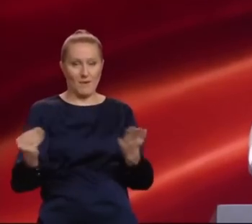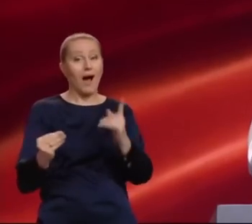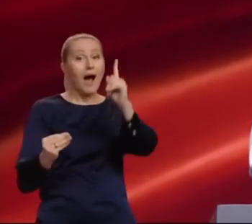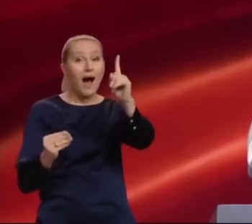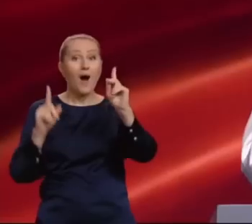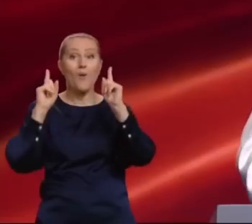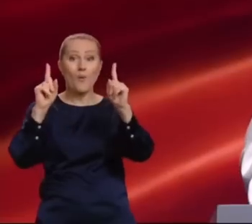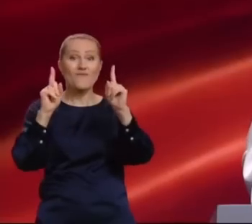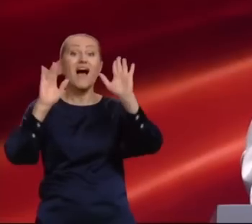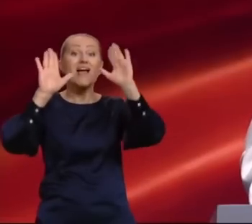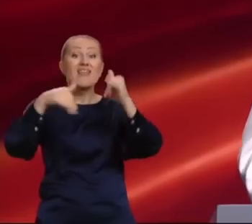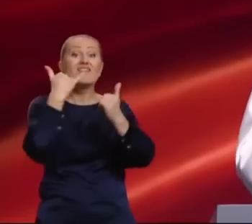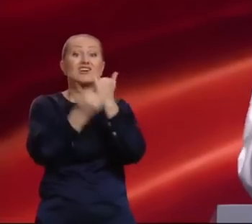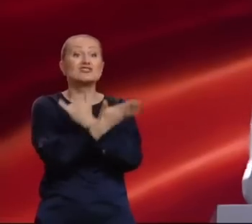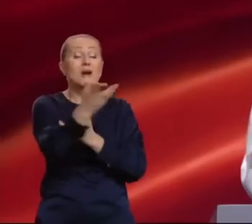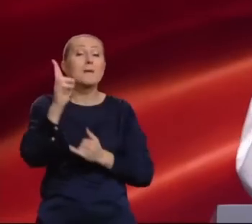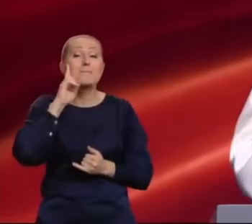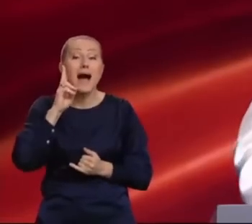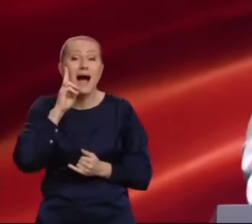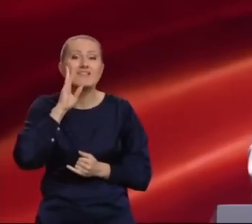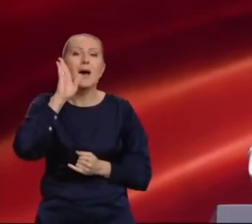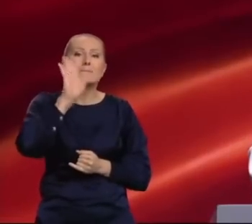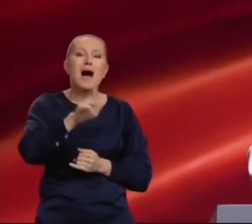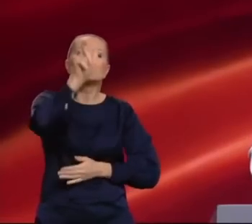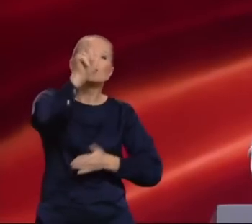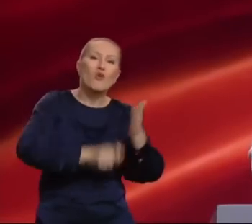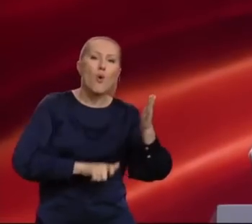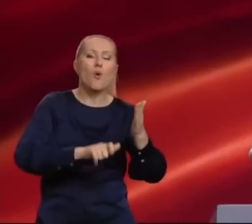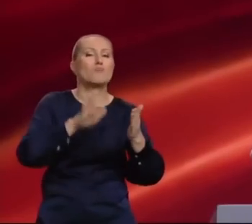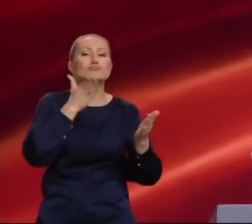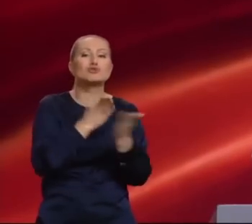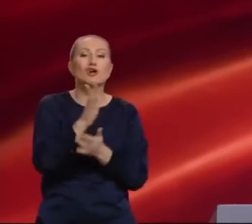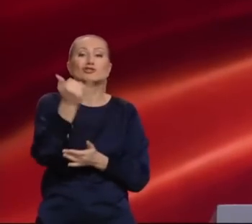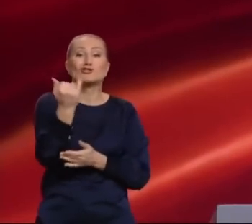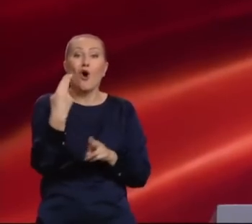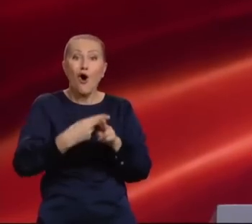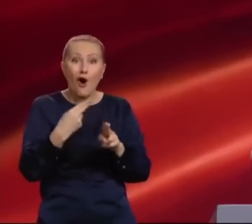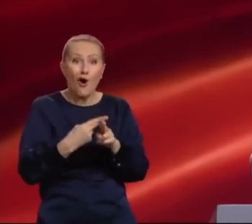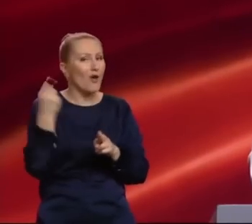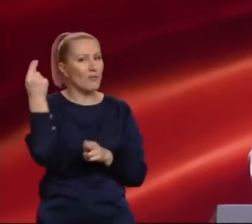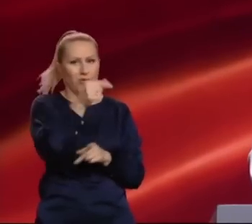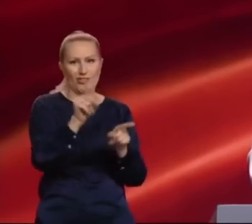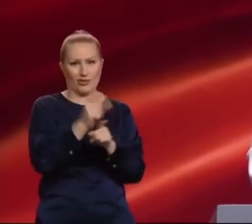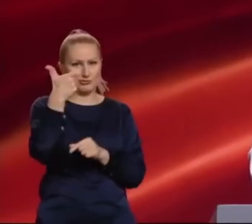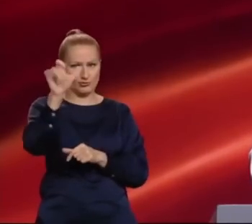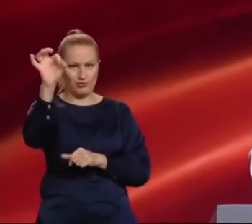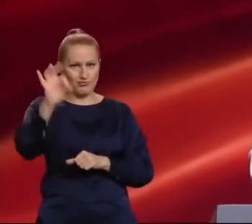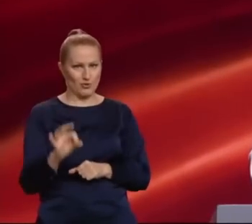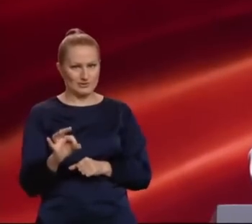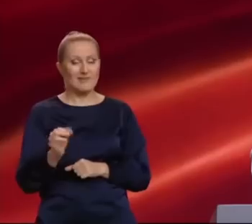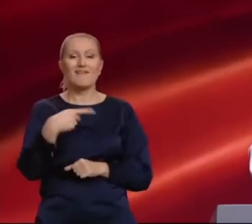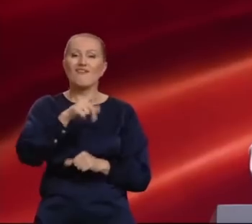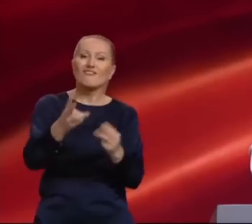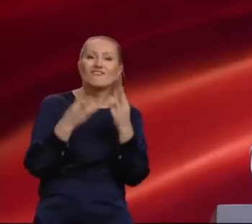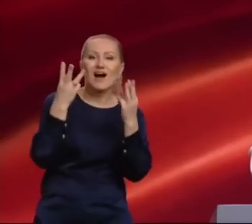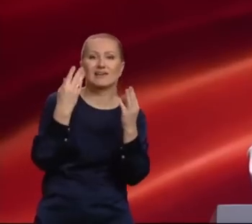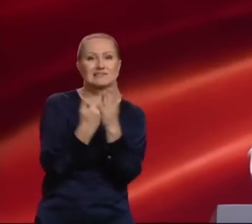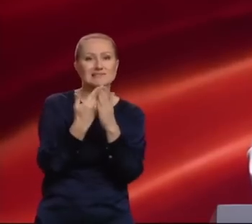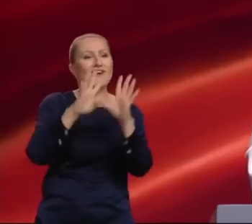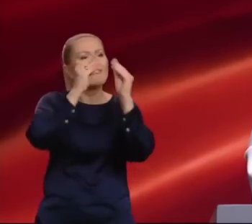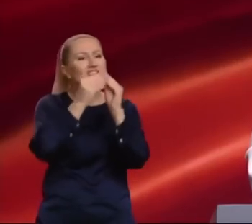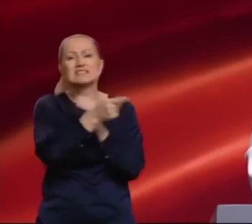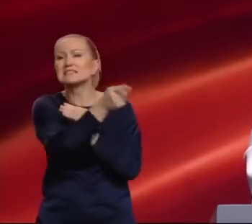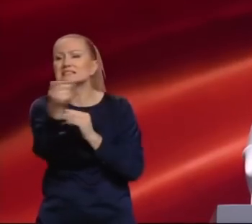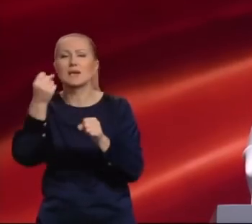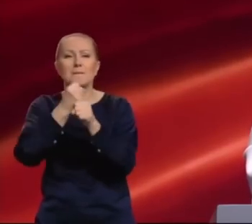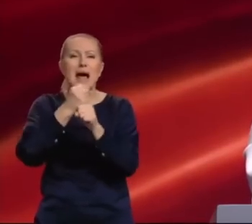uwaga, nawet wtedy, drogie mamy, kiedy bierzecie sobie zwolnienie na chore dziecko. Ważne jest też to, aby wszystkie zawody, w